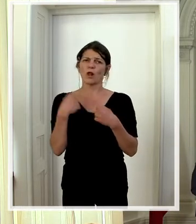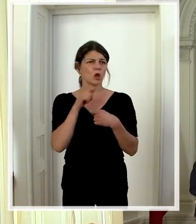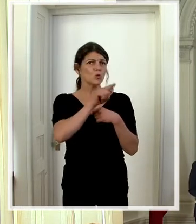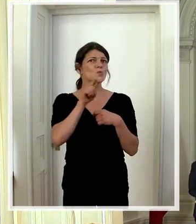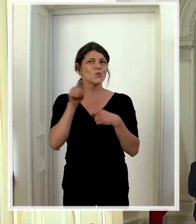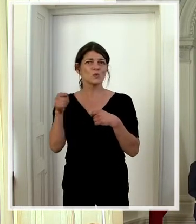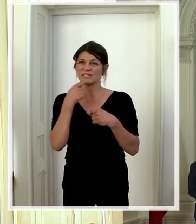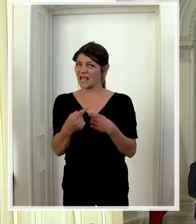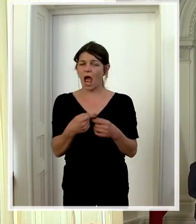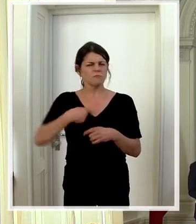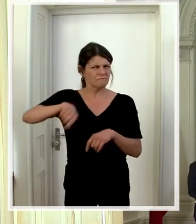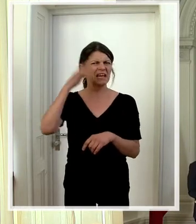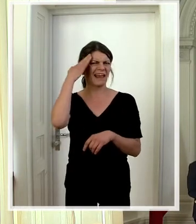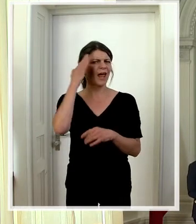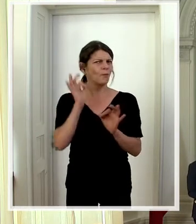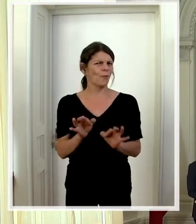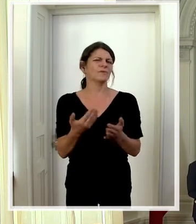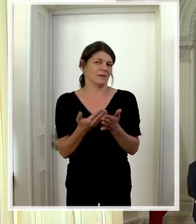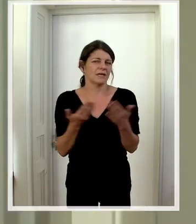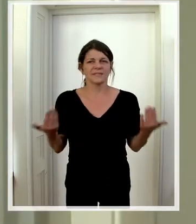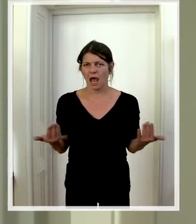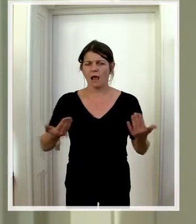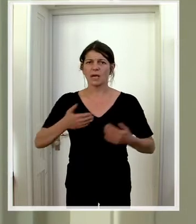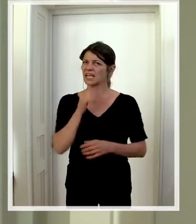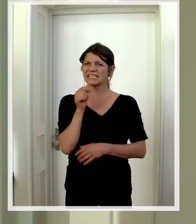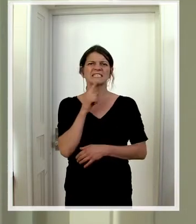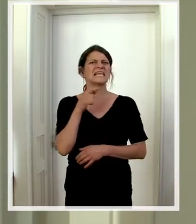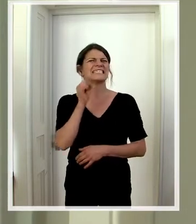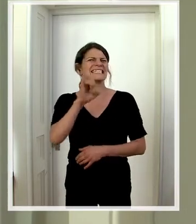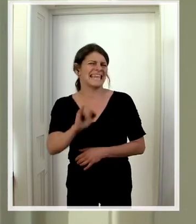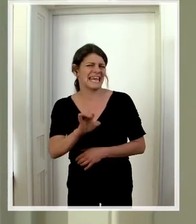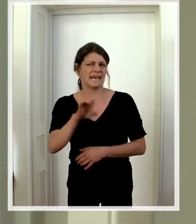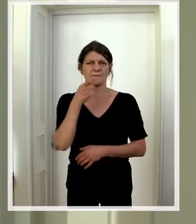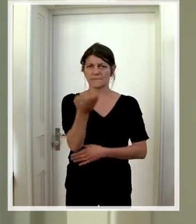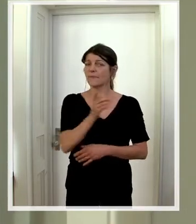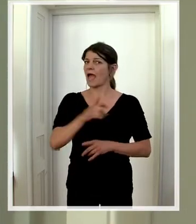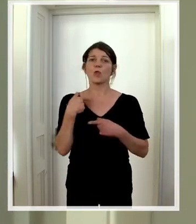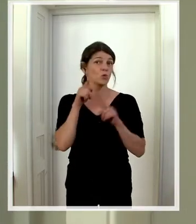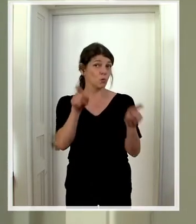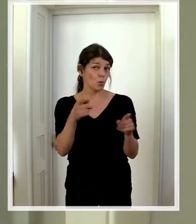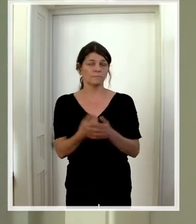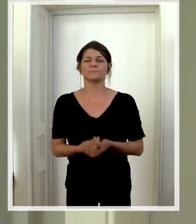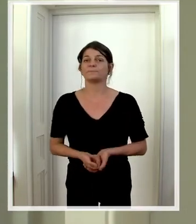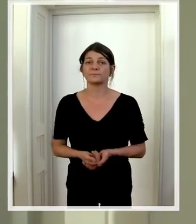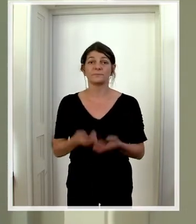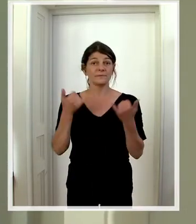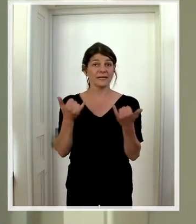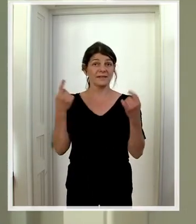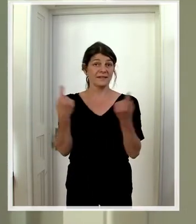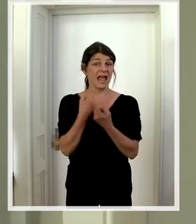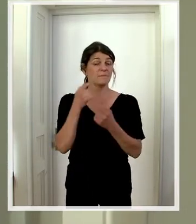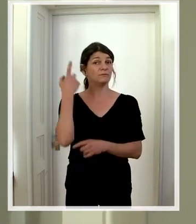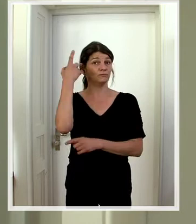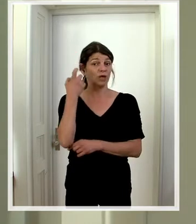sind. Man kennt sich, also nicht per Sie, sondern wir sind per Du. Starten wir gleich mit den